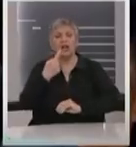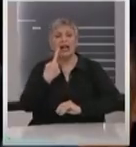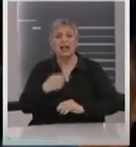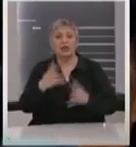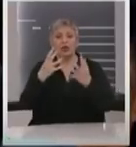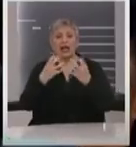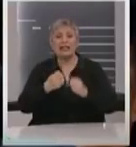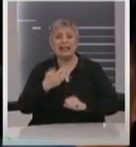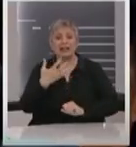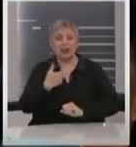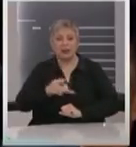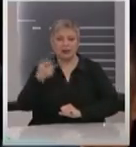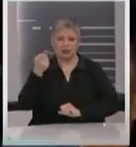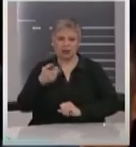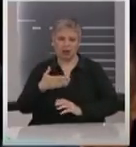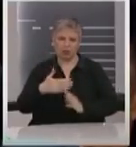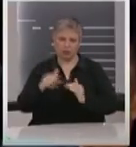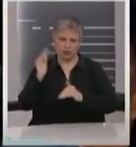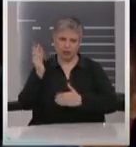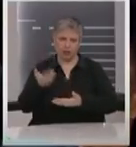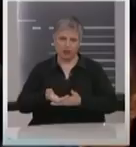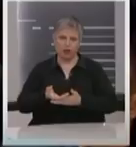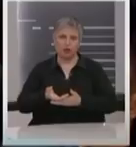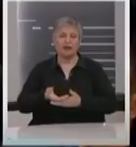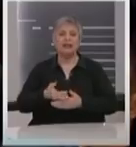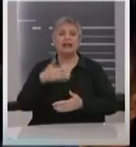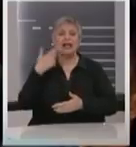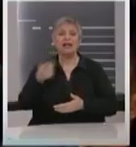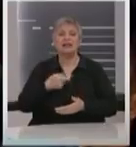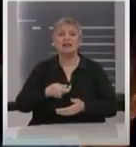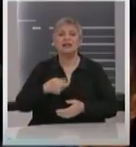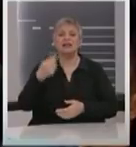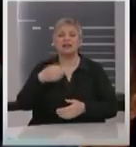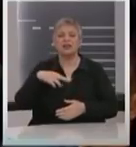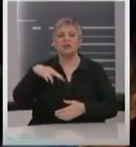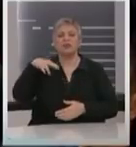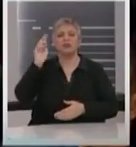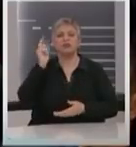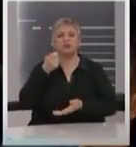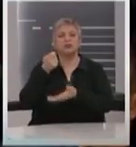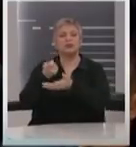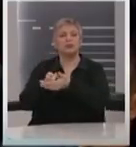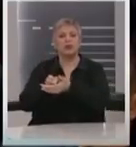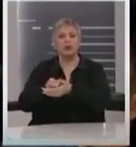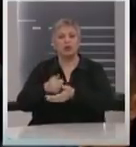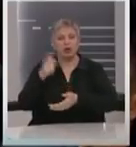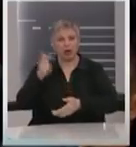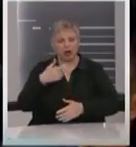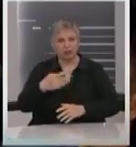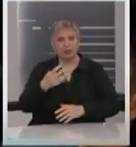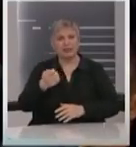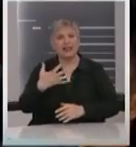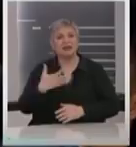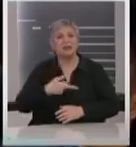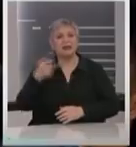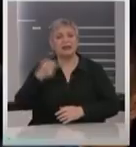σημαντικό, θα απαιτείται για το κοχρεολύσια το 45% του ΑΕΠ. Για κάθε